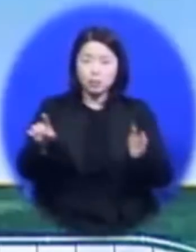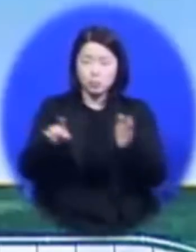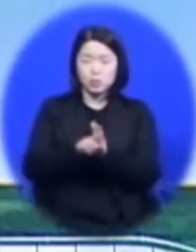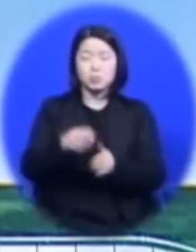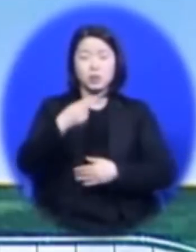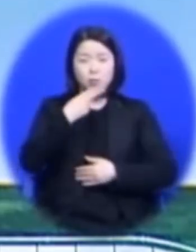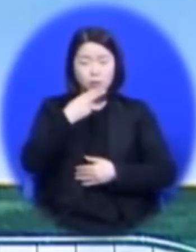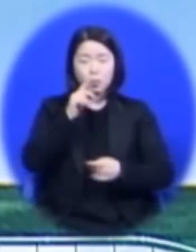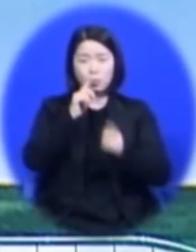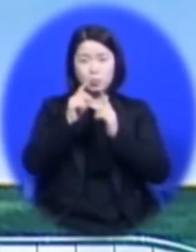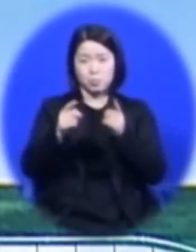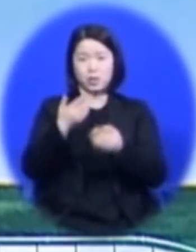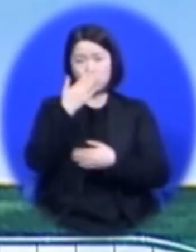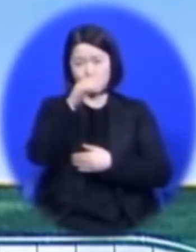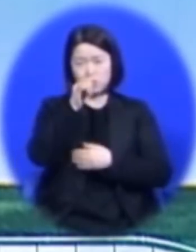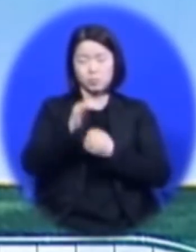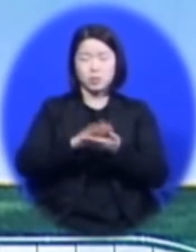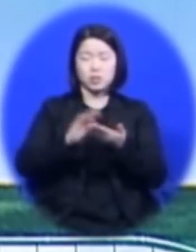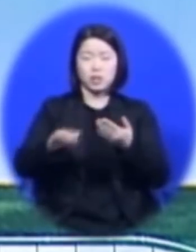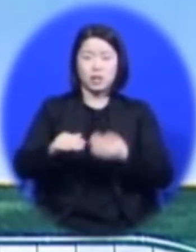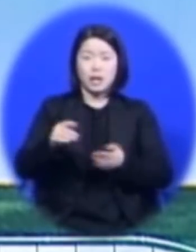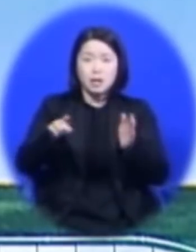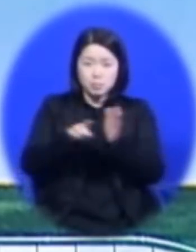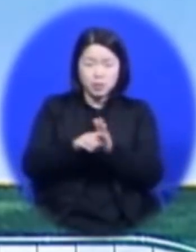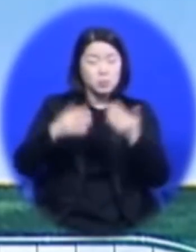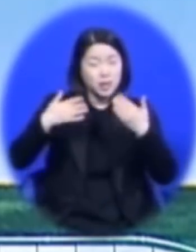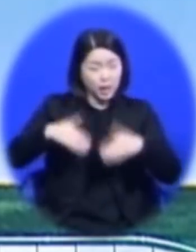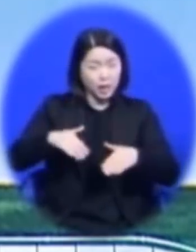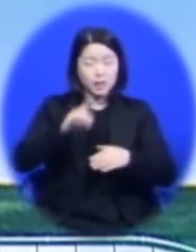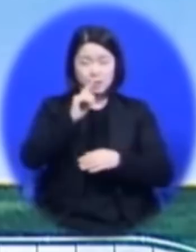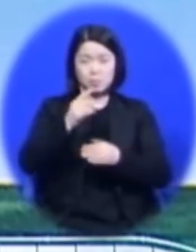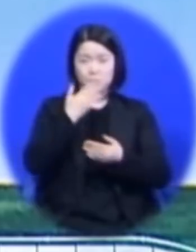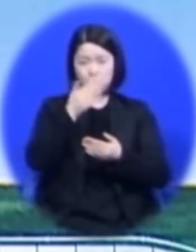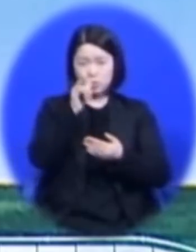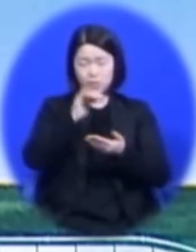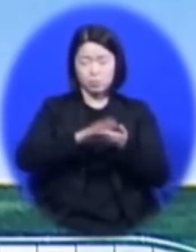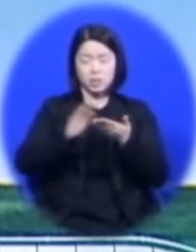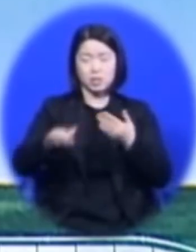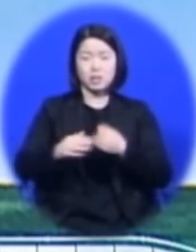없다고 말하는 것은 믿음이 약하다 달